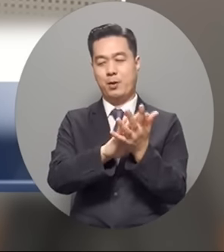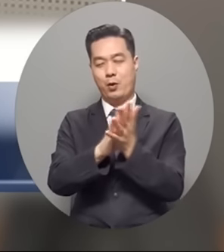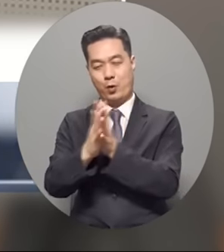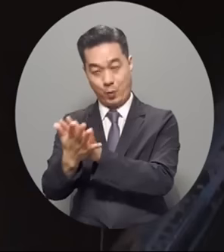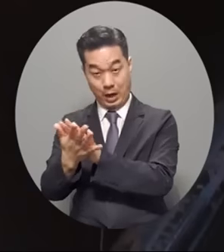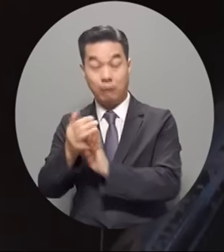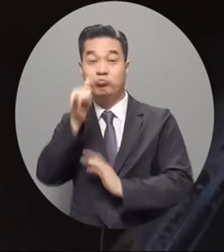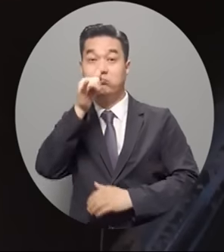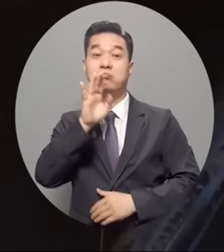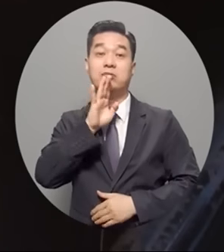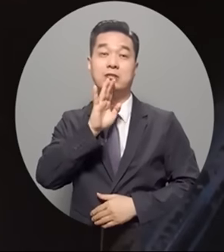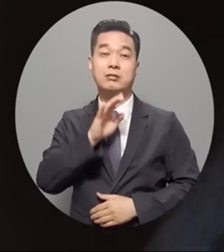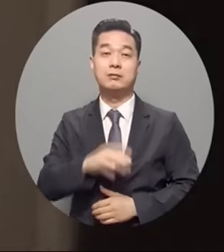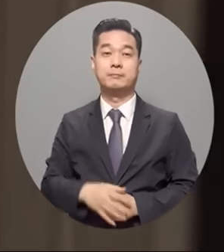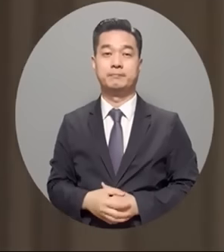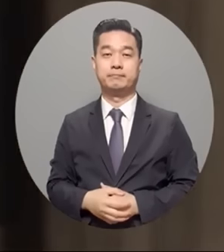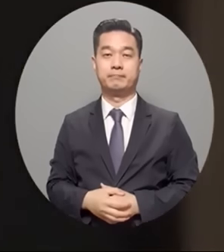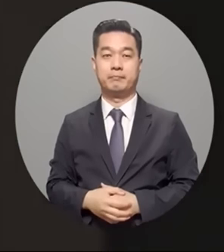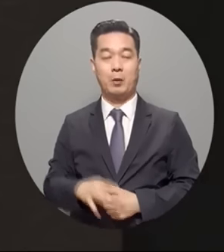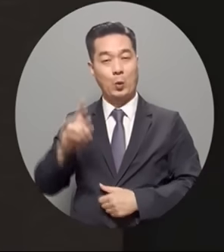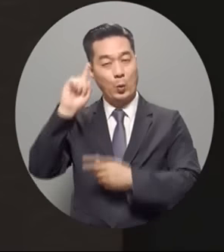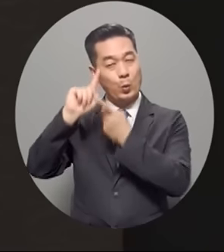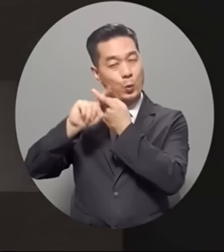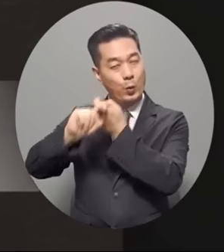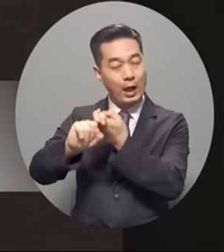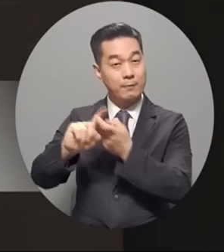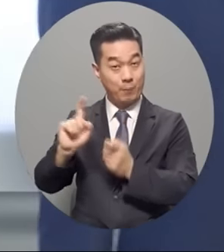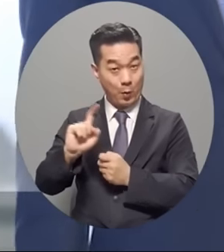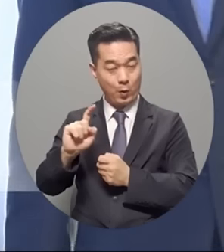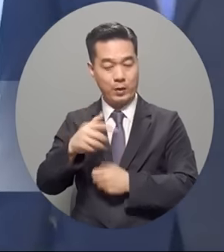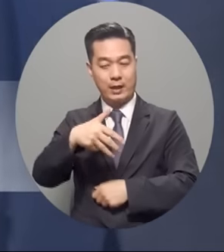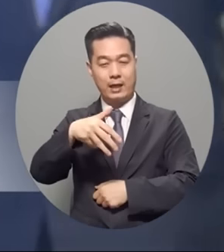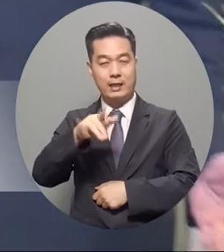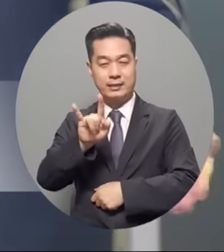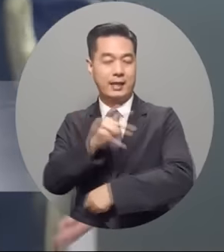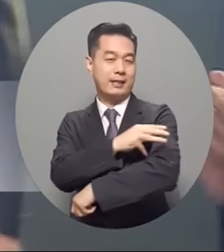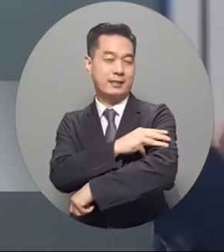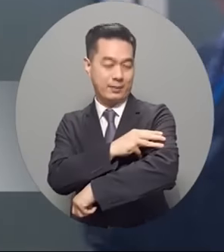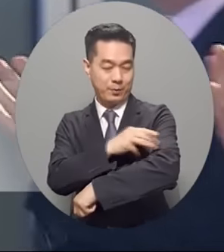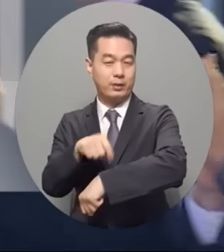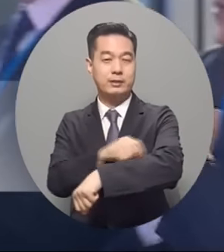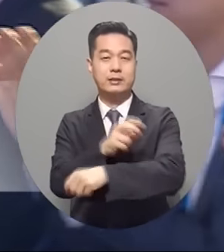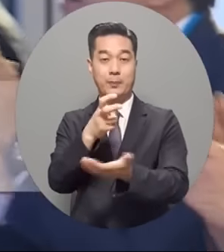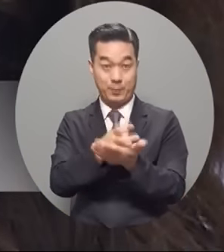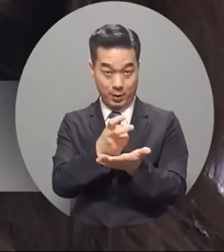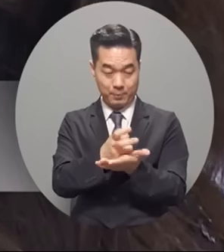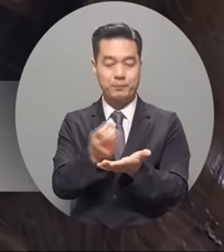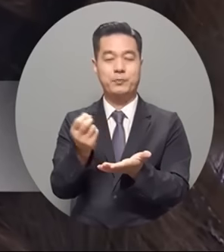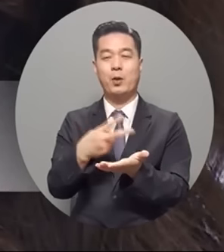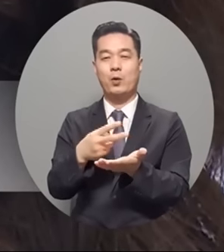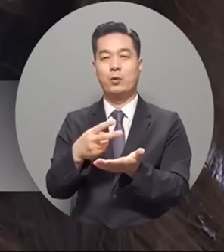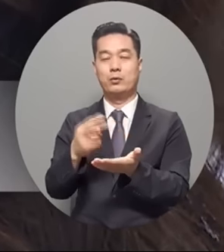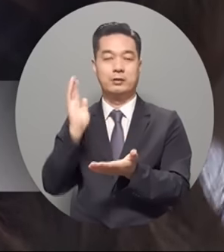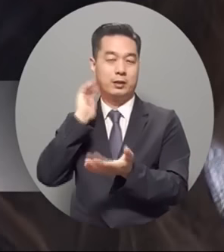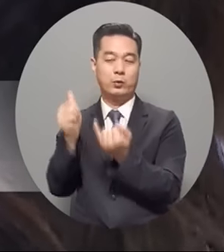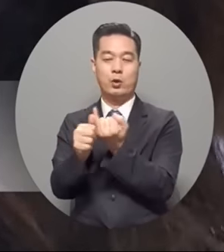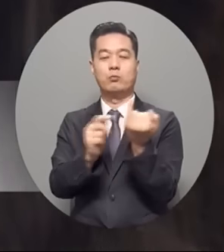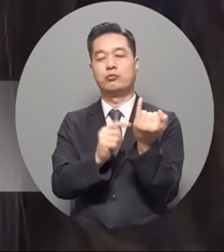아닙니까? 최대 관심은 최상병 특검법과 김건희 여사 관련 의혹들에 대해 어떤